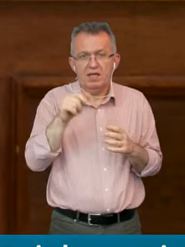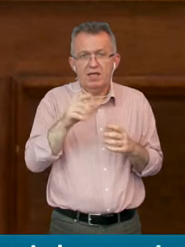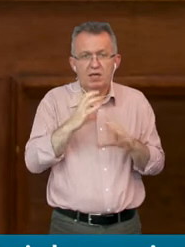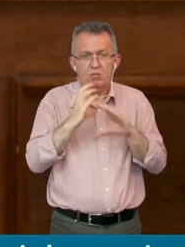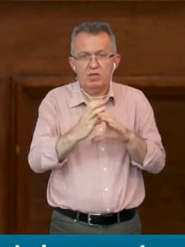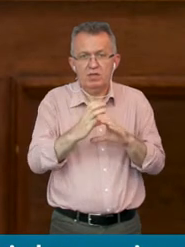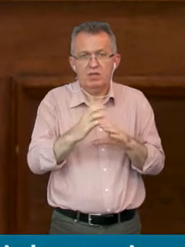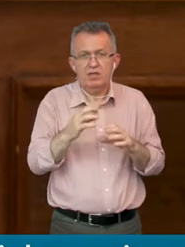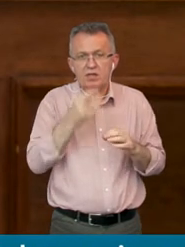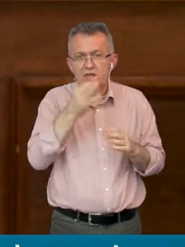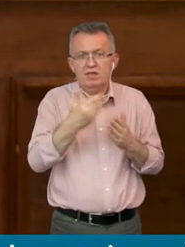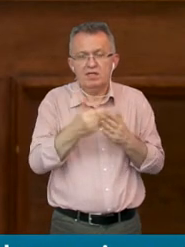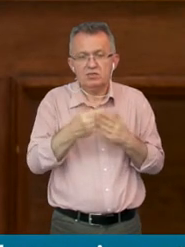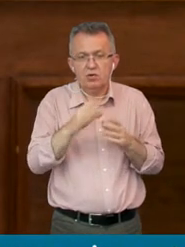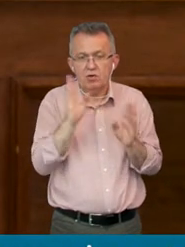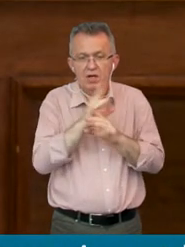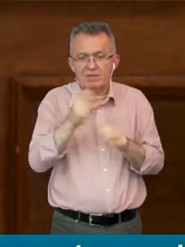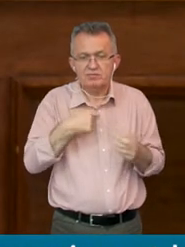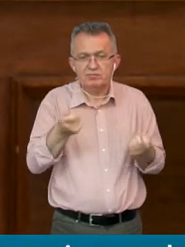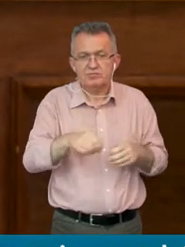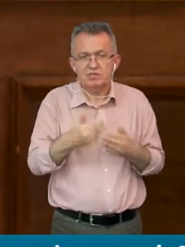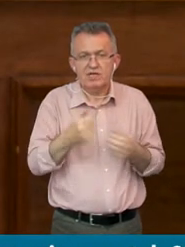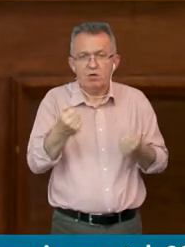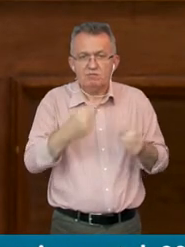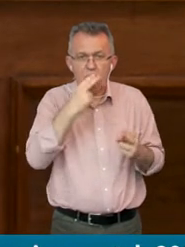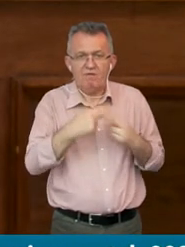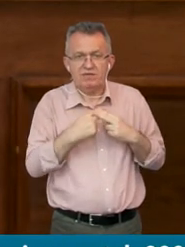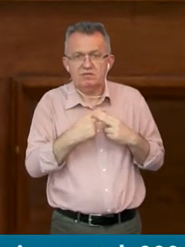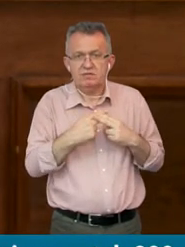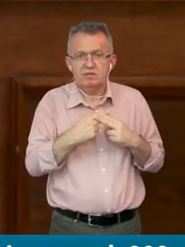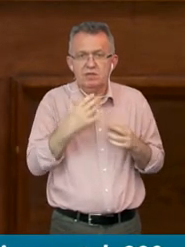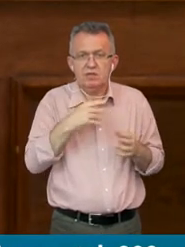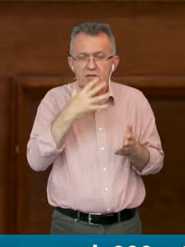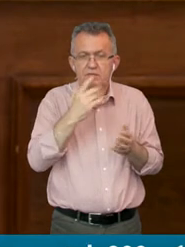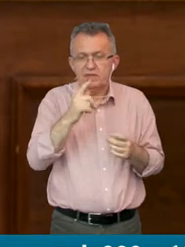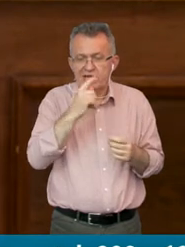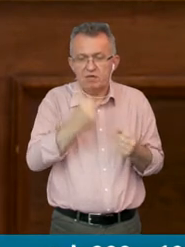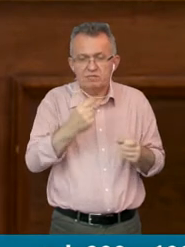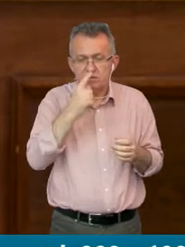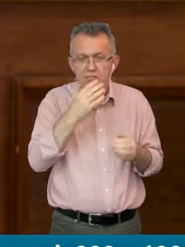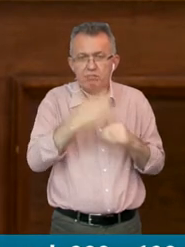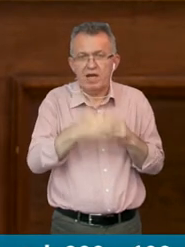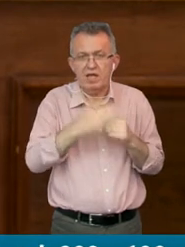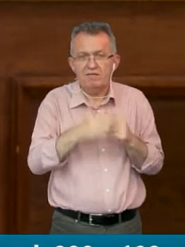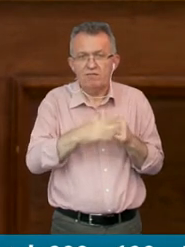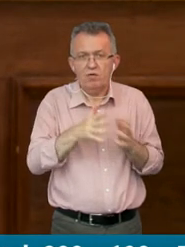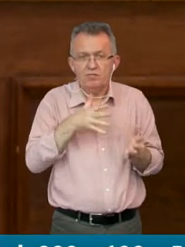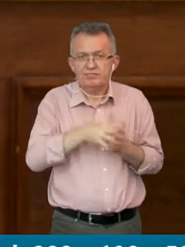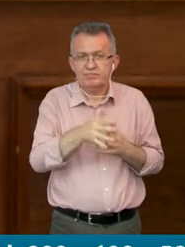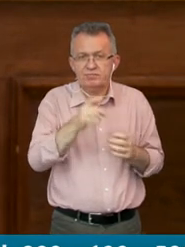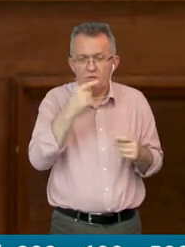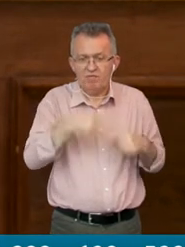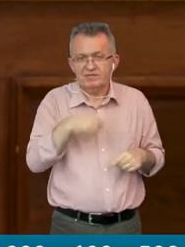upałów na pytanie, dlaczego jest wyłączona klimatyzacja, dostałam odpowiedź kierowcy, że on jest rozliczany z ilości zużywanego paliwa. Dlaczego tak się dzieje? Panie